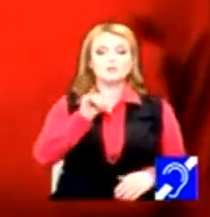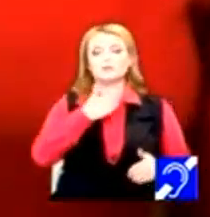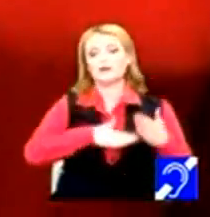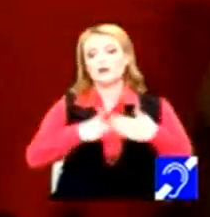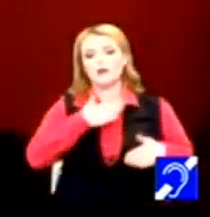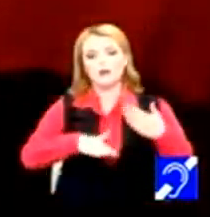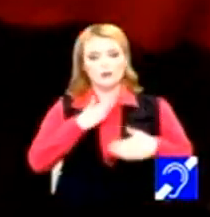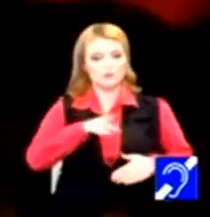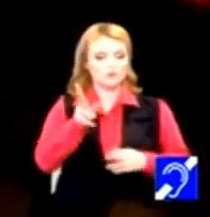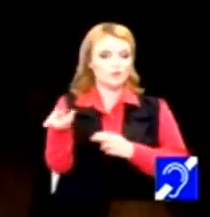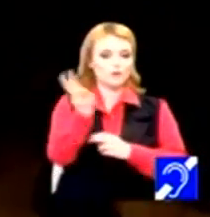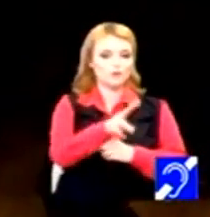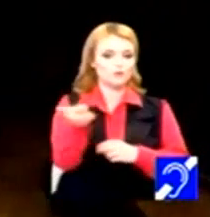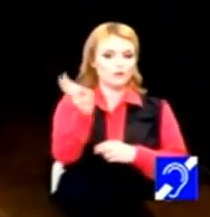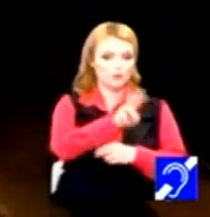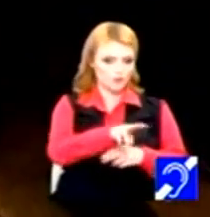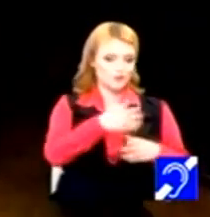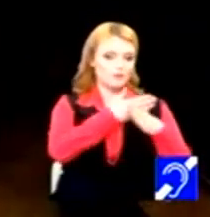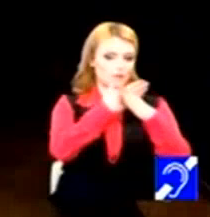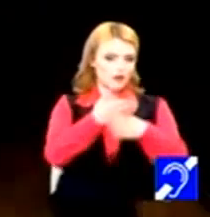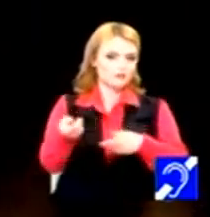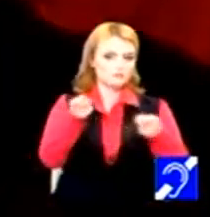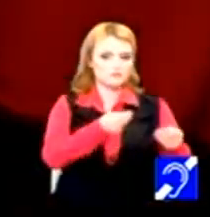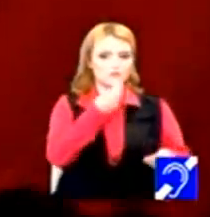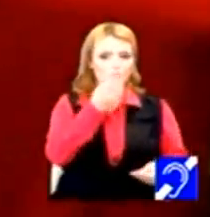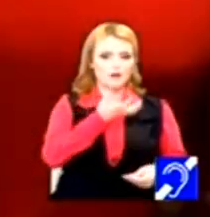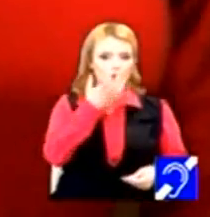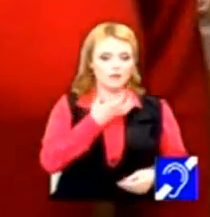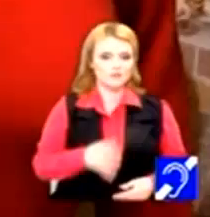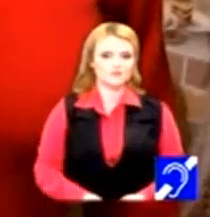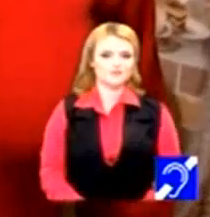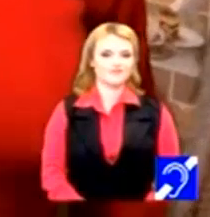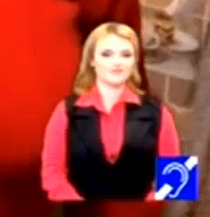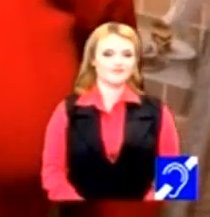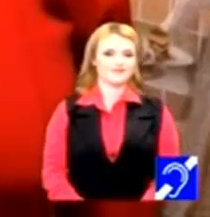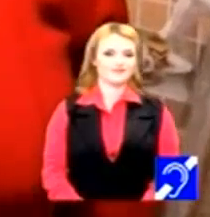Biserica Sfinții Martiri Brâncoveni. Și aici, la felul 2, avem un